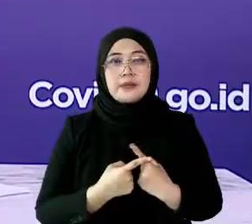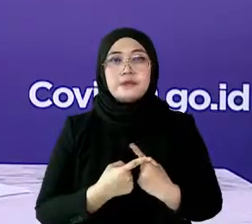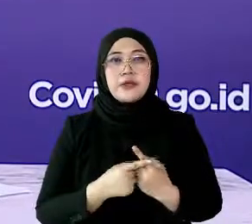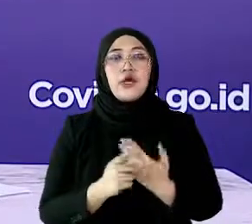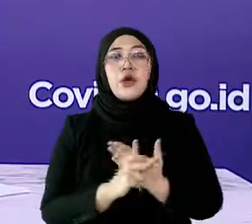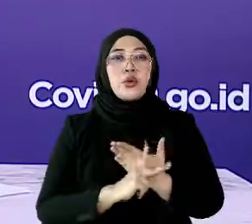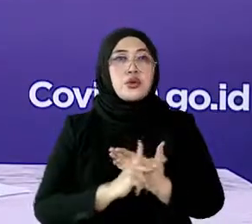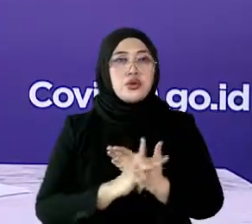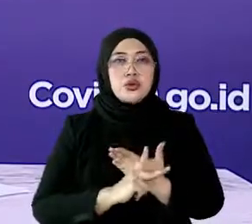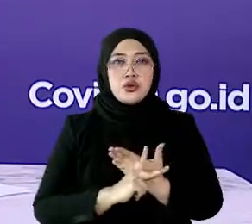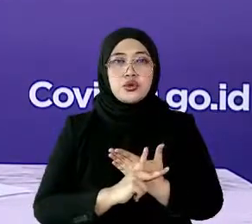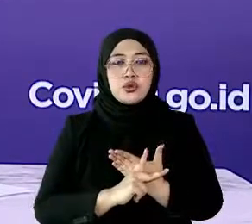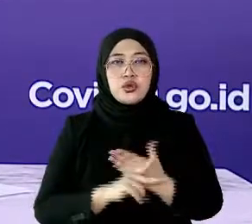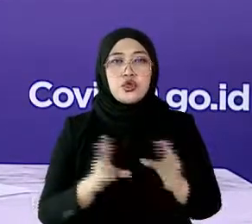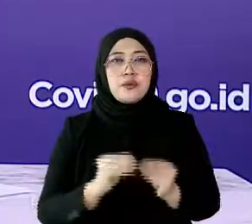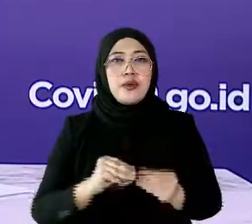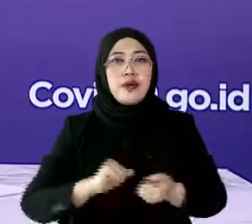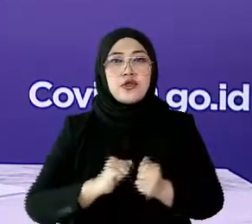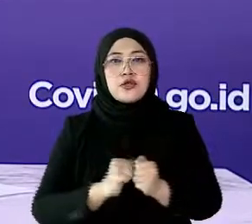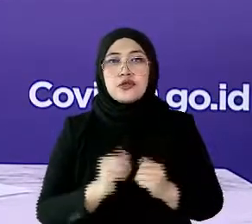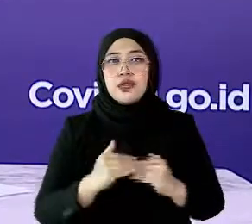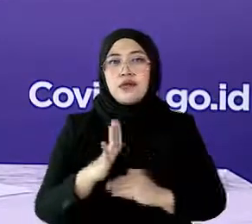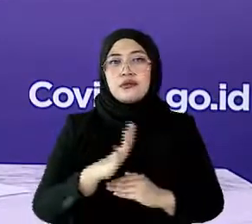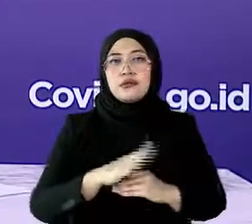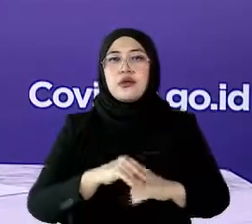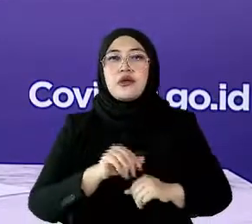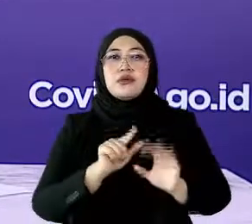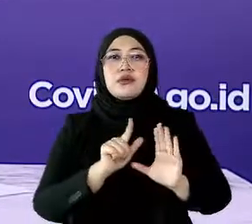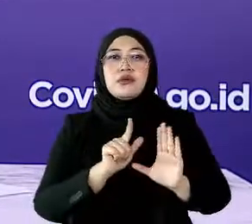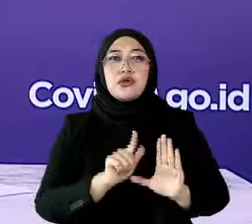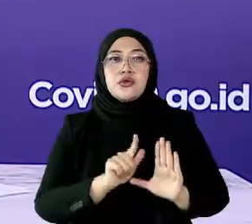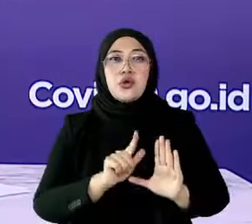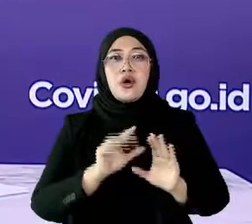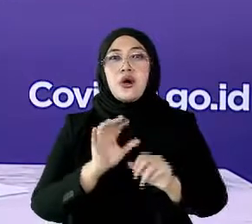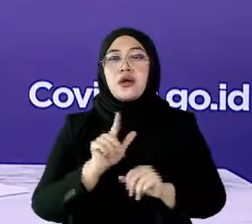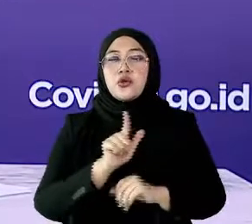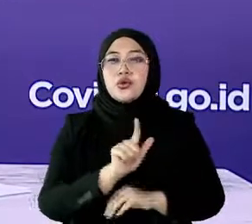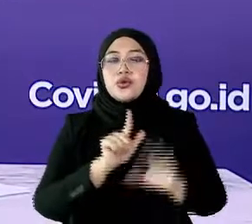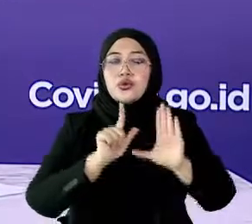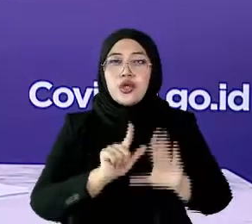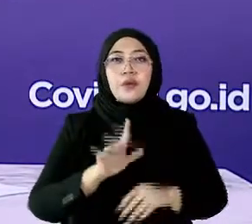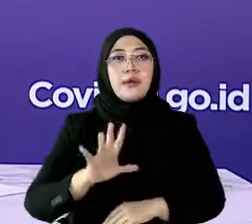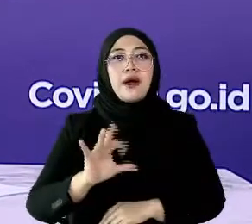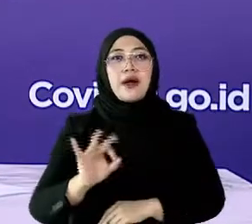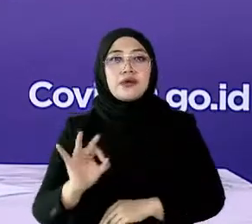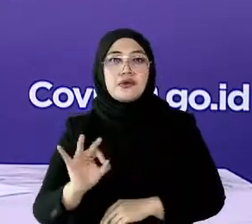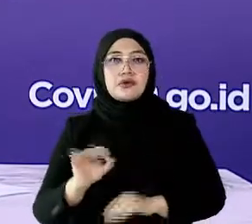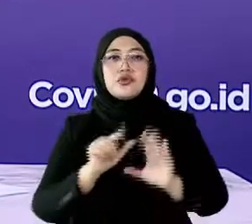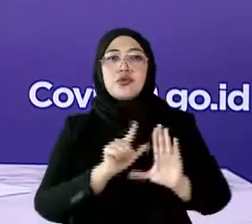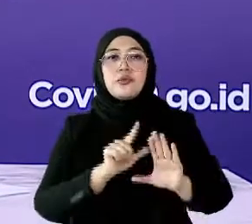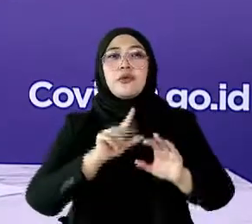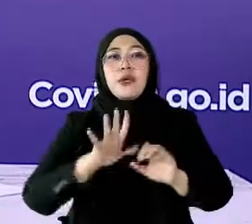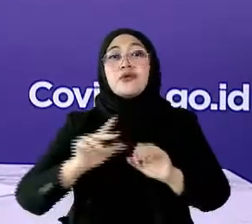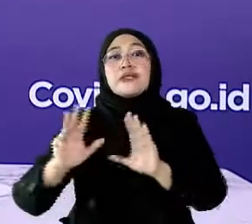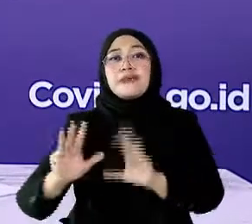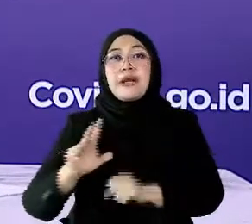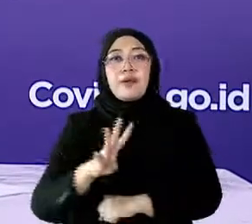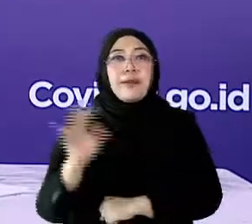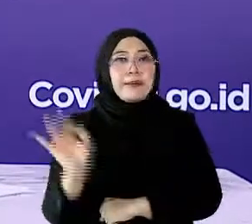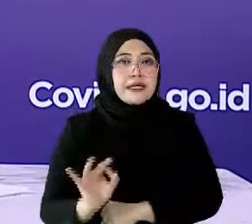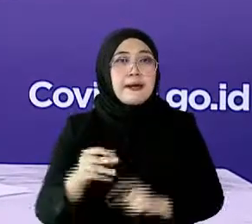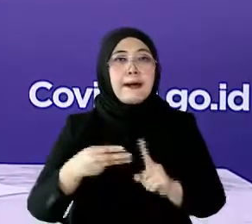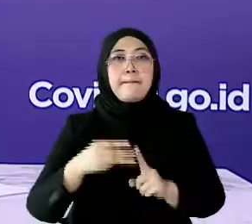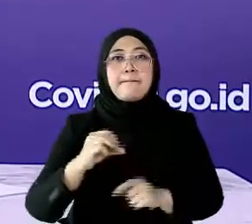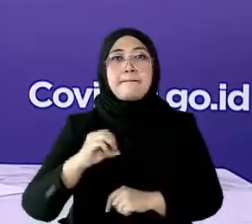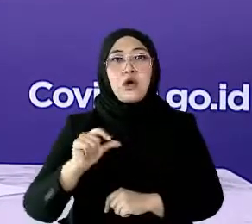adalah Kudus dengan kenaikan kasus bahkan mencapai 7594 persen danboard